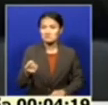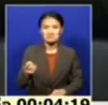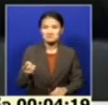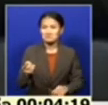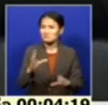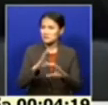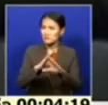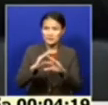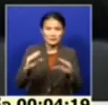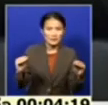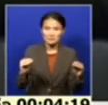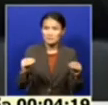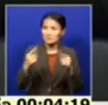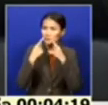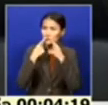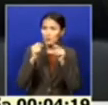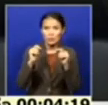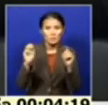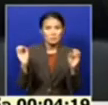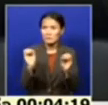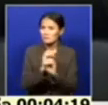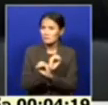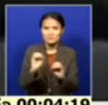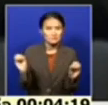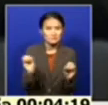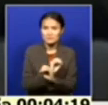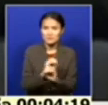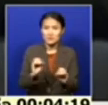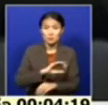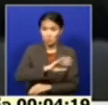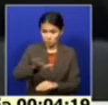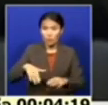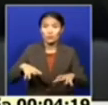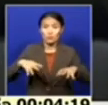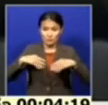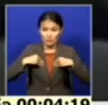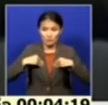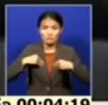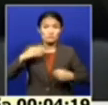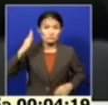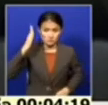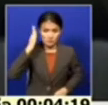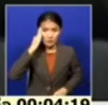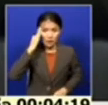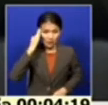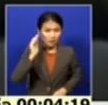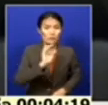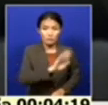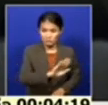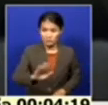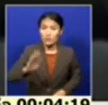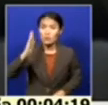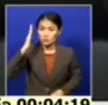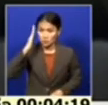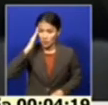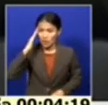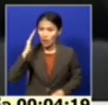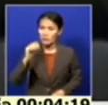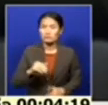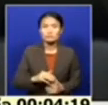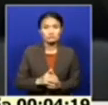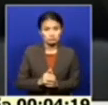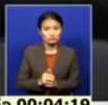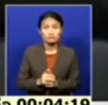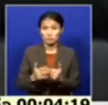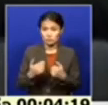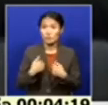ในความรับการรับรู้ของ22ประเทศที่นั่งหารือกันเนี่ยนะท่านถือว่าเป็นปัญหาแค่ไหนนะทุกคนเงียบแล้วทุ